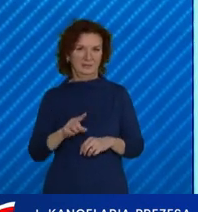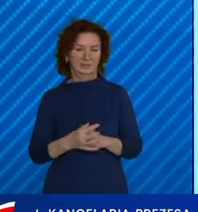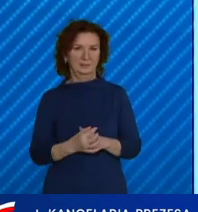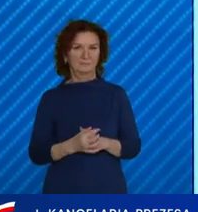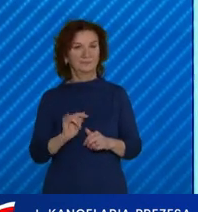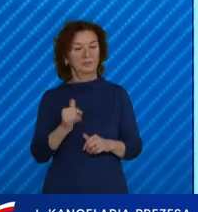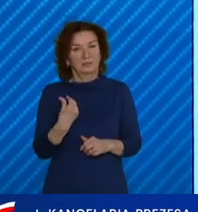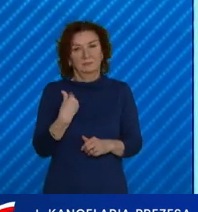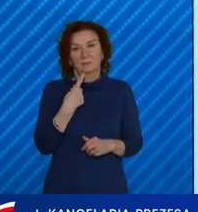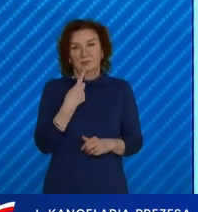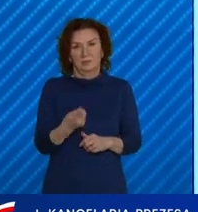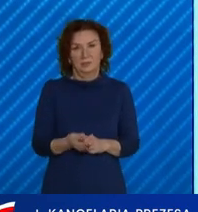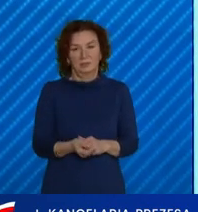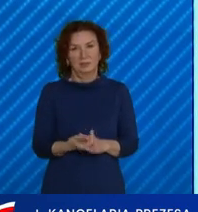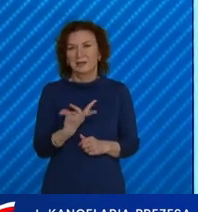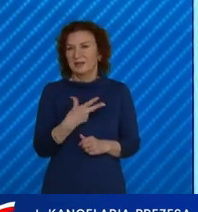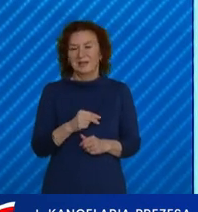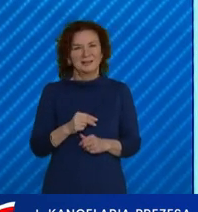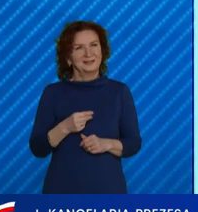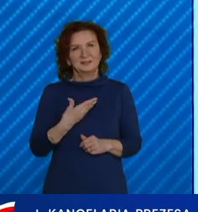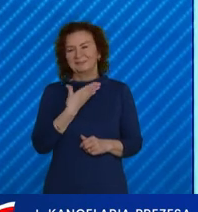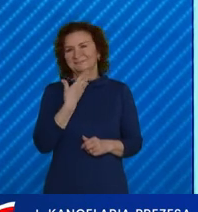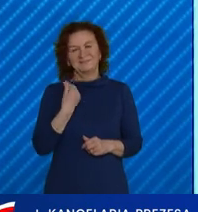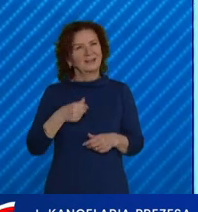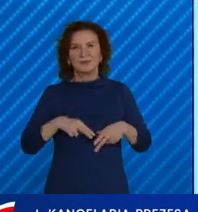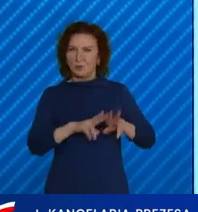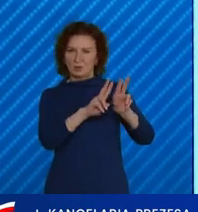jak powiedziałem, no tutaj nie bierzemy udziału w jakimś